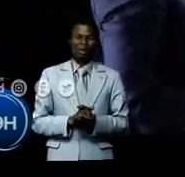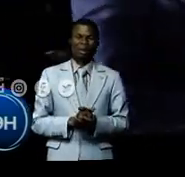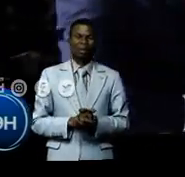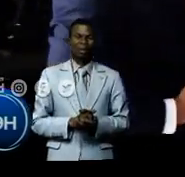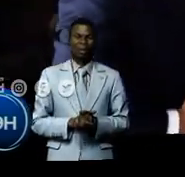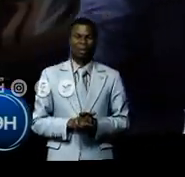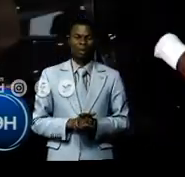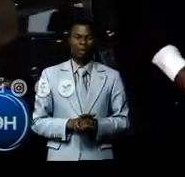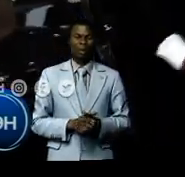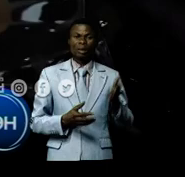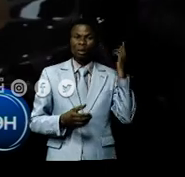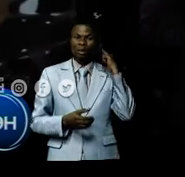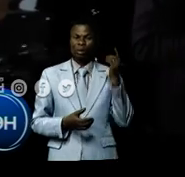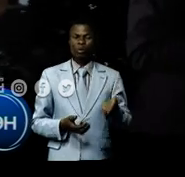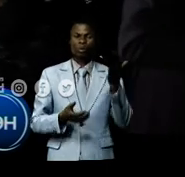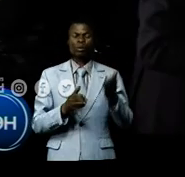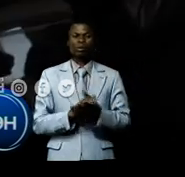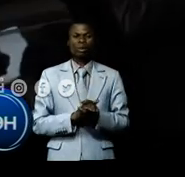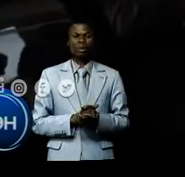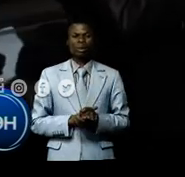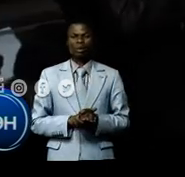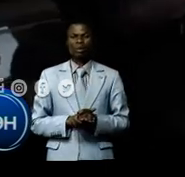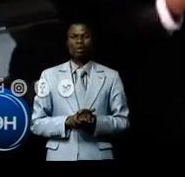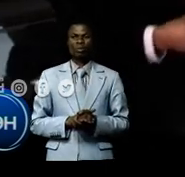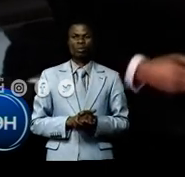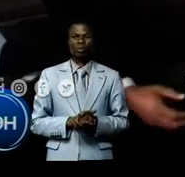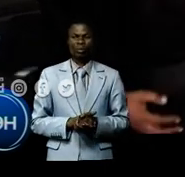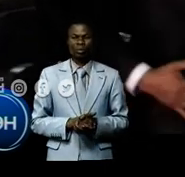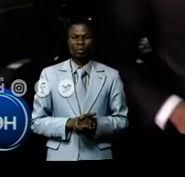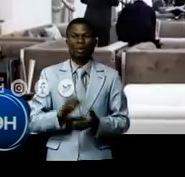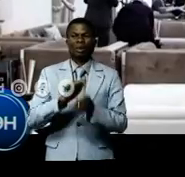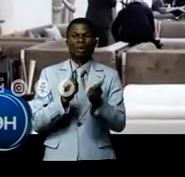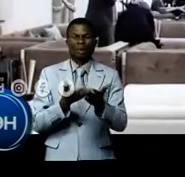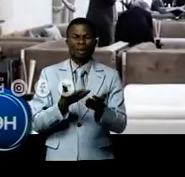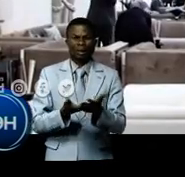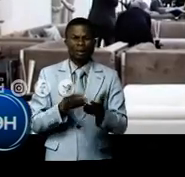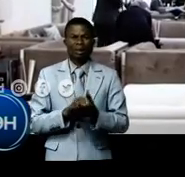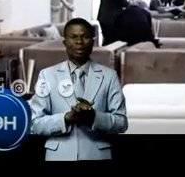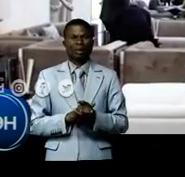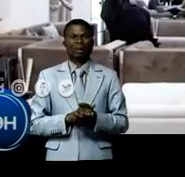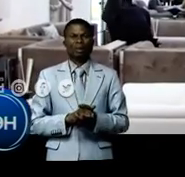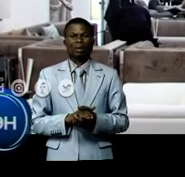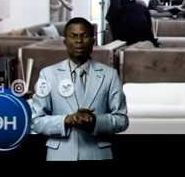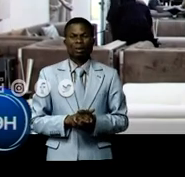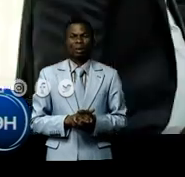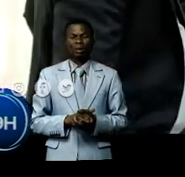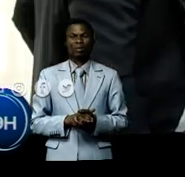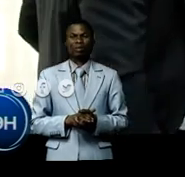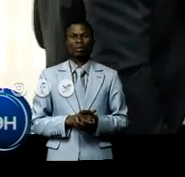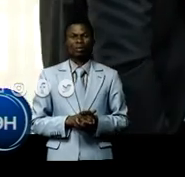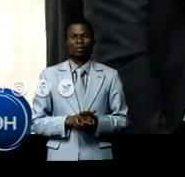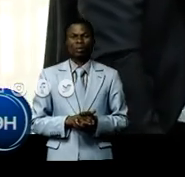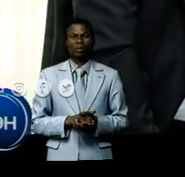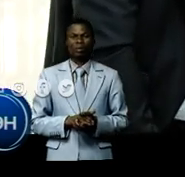l'Union africaine ce jour. Progressivement, les habitudes de réunion en présentiel reprennent pour les membres du gouvernement.